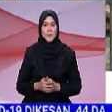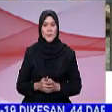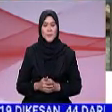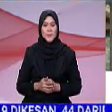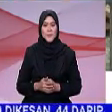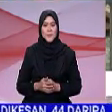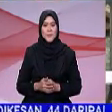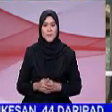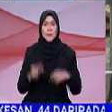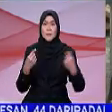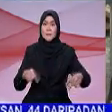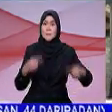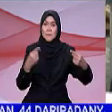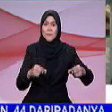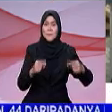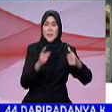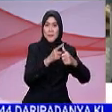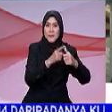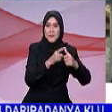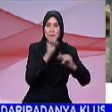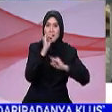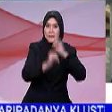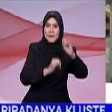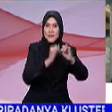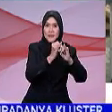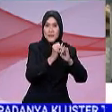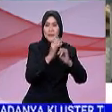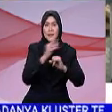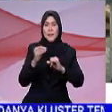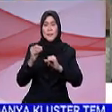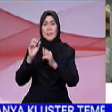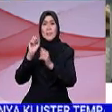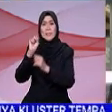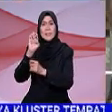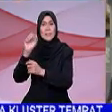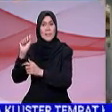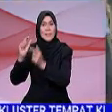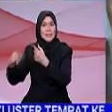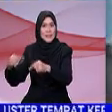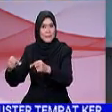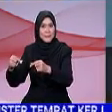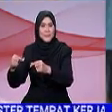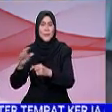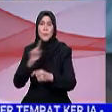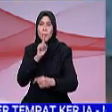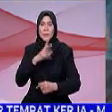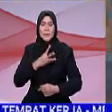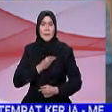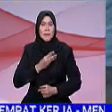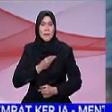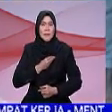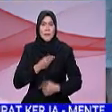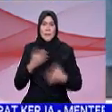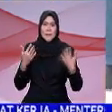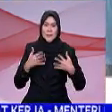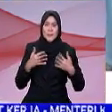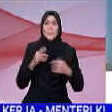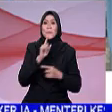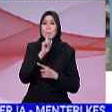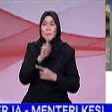Itu game yang pertama saya, game international dan game SEA Games. So memang saya gemetarlah dan